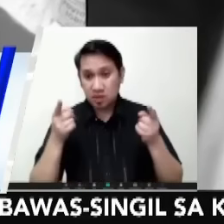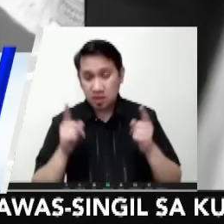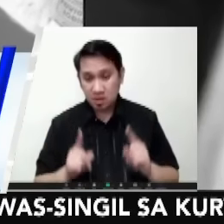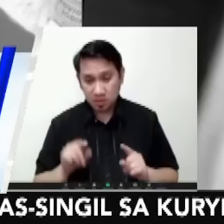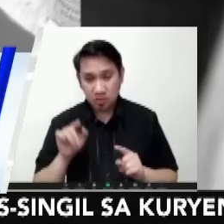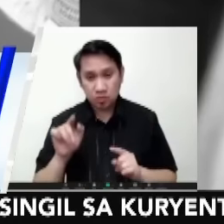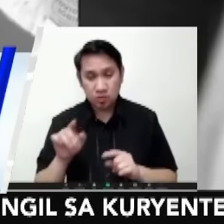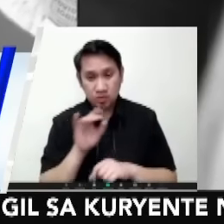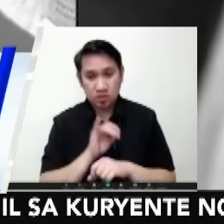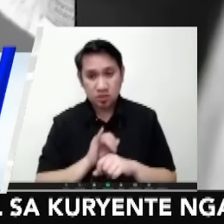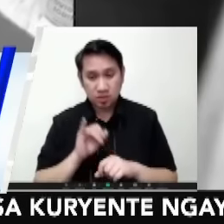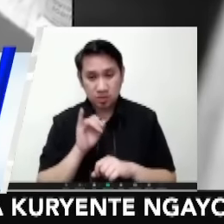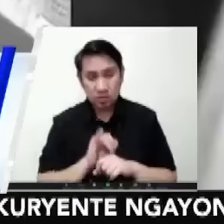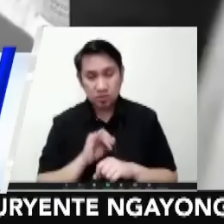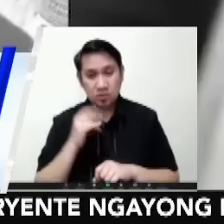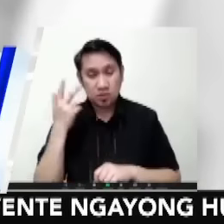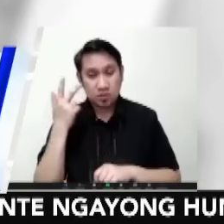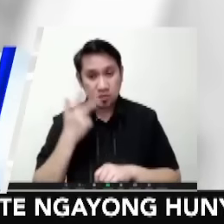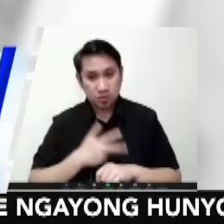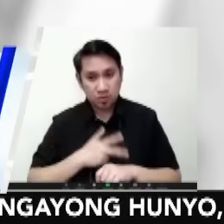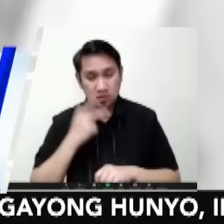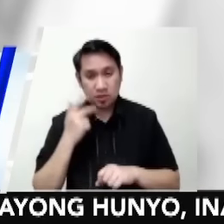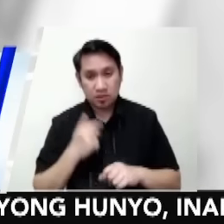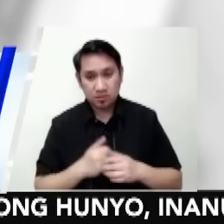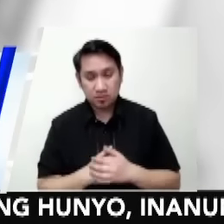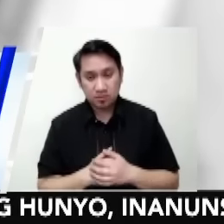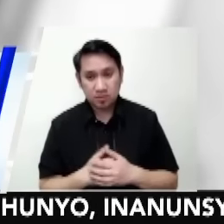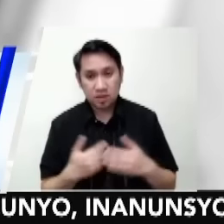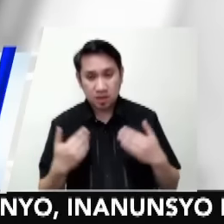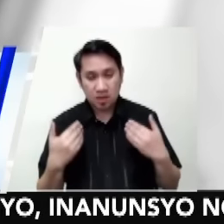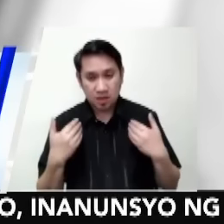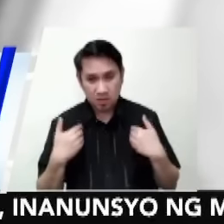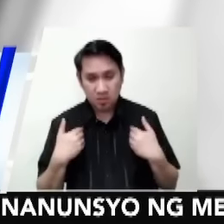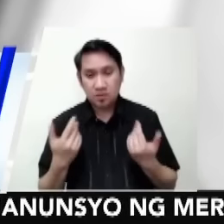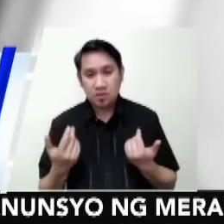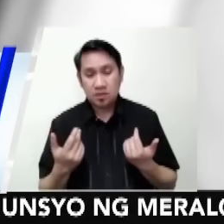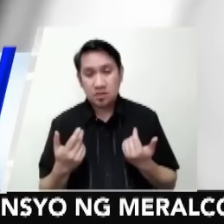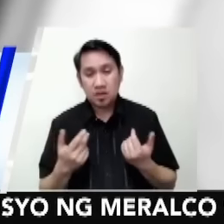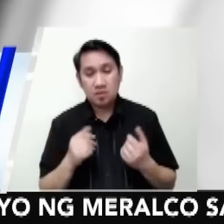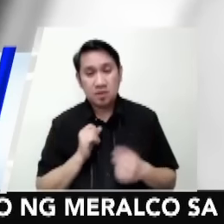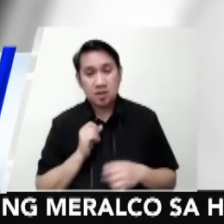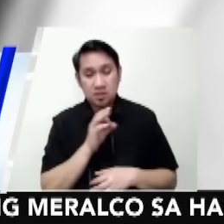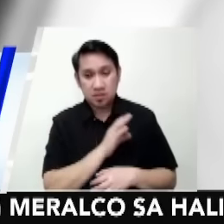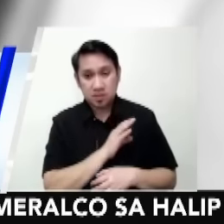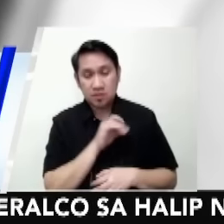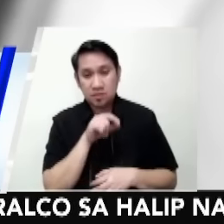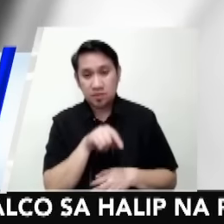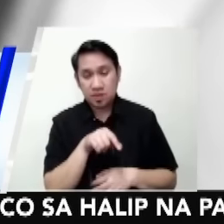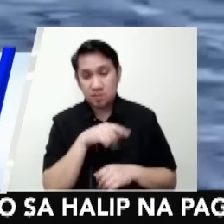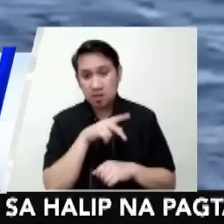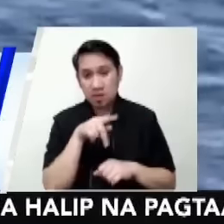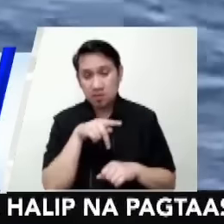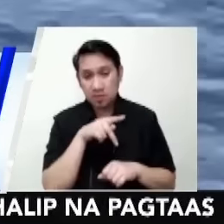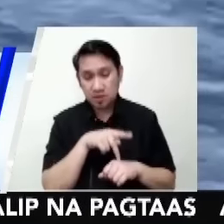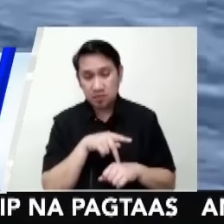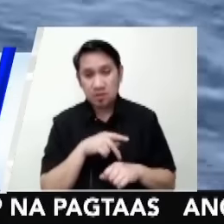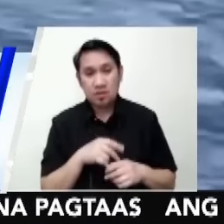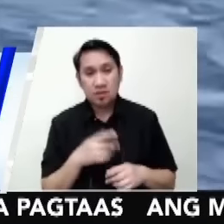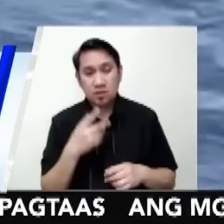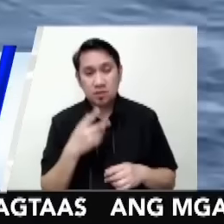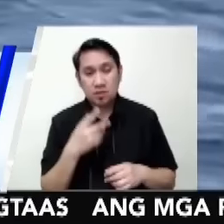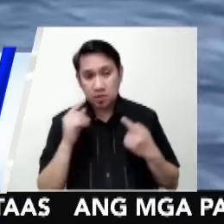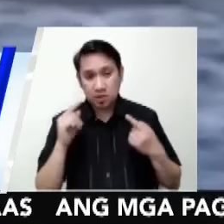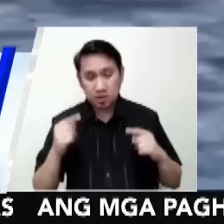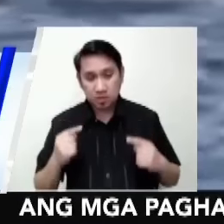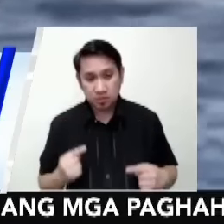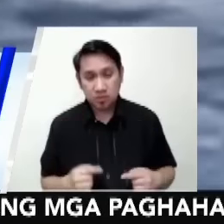ikatlong naiulat na pagkakataong may mga tauhan ng Pilipinas na nasaktan sa rotation and resupply mission. Una ay noong